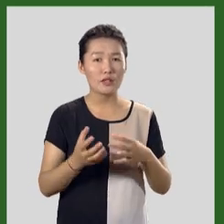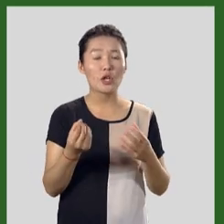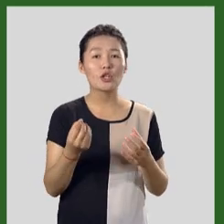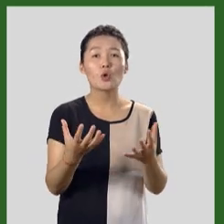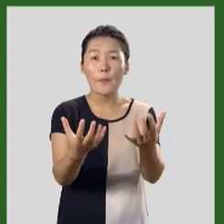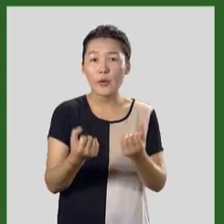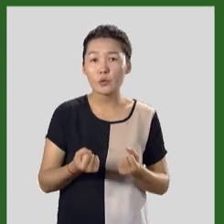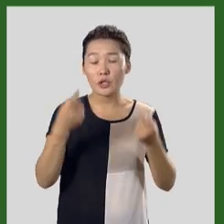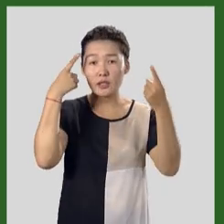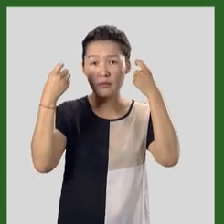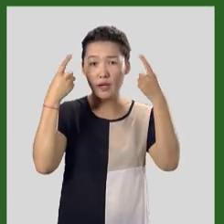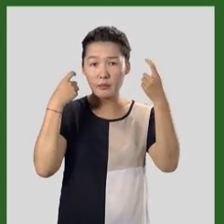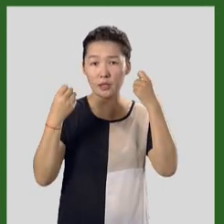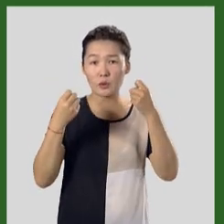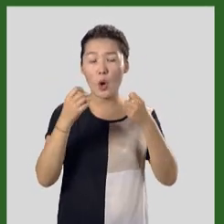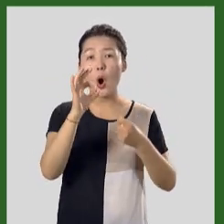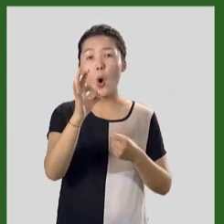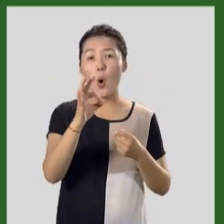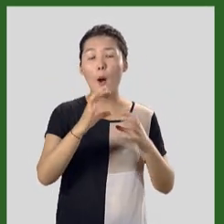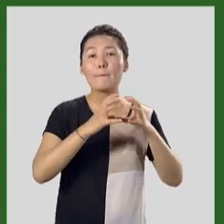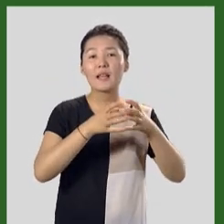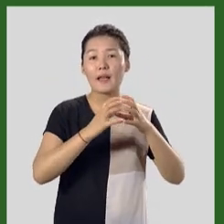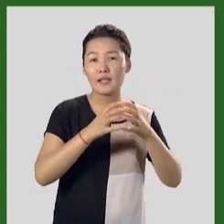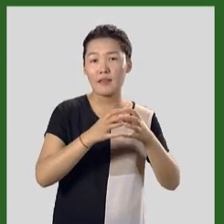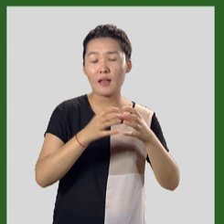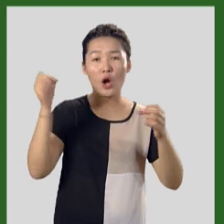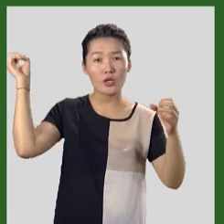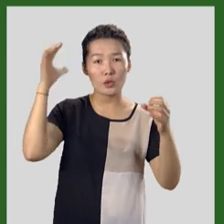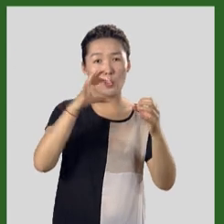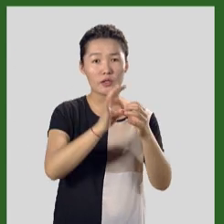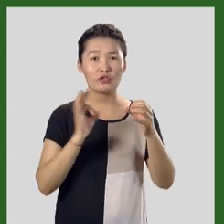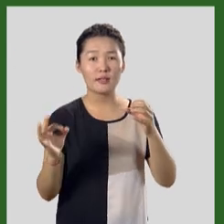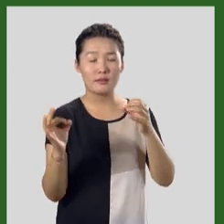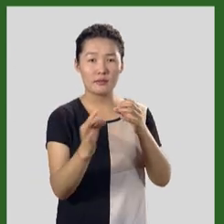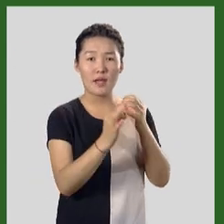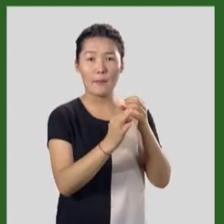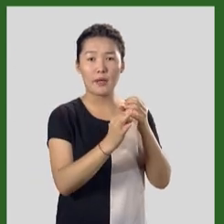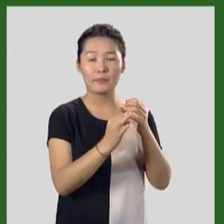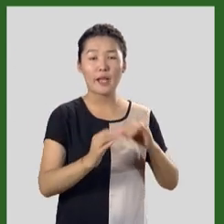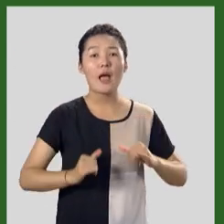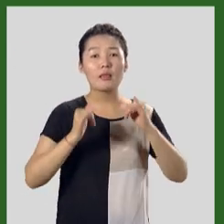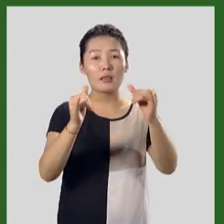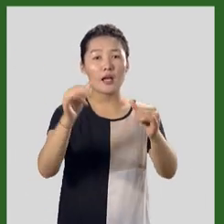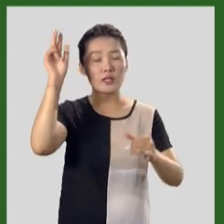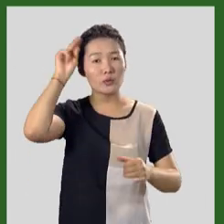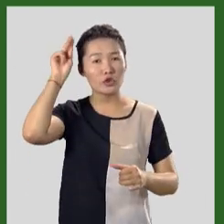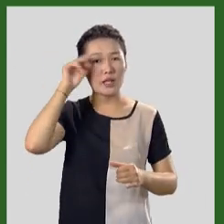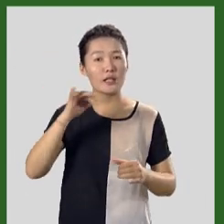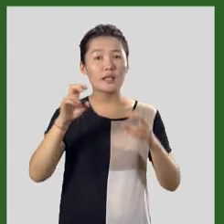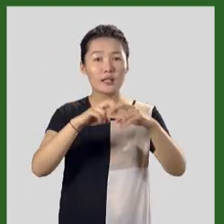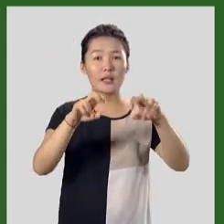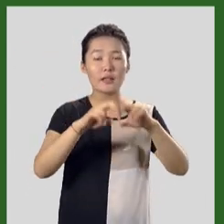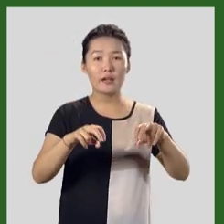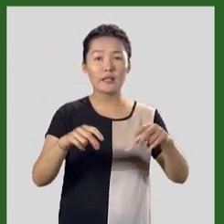получать информацию о планетах, Солнечной системы. Для изучения и исследования